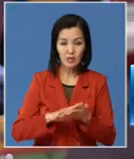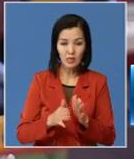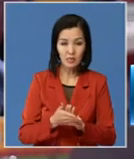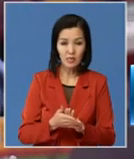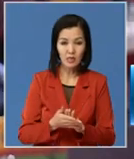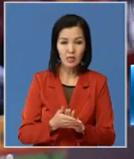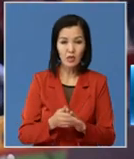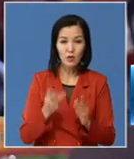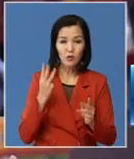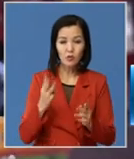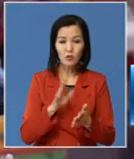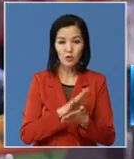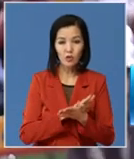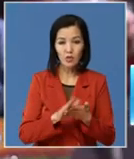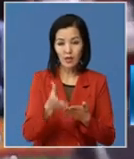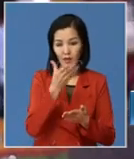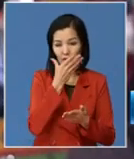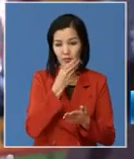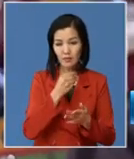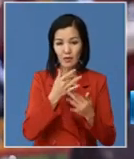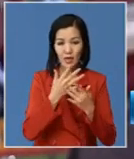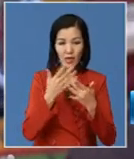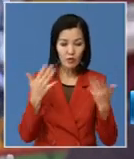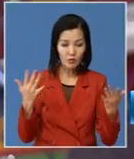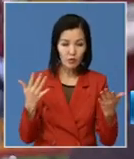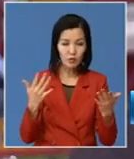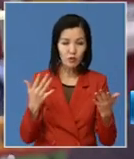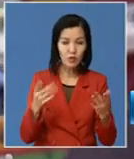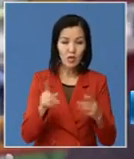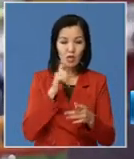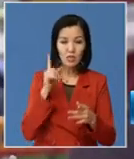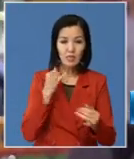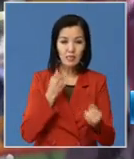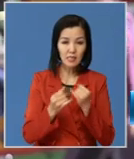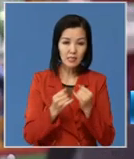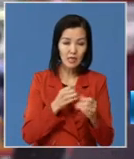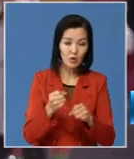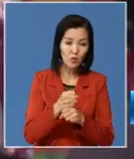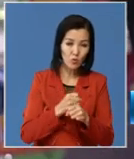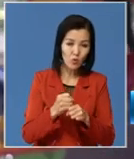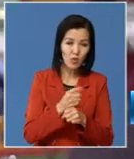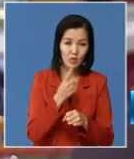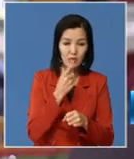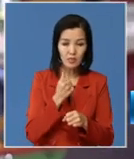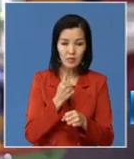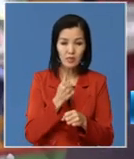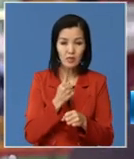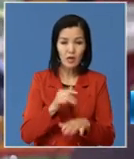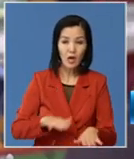күн 4 күн бұрын тағы да 8 отбасына біз дәл осылай көмірлер үлестірген болатынбыз. Міне қазір бір күннің ішінде